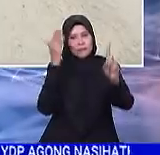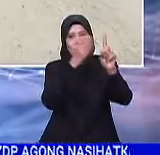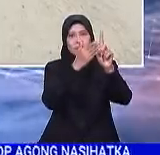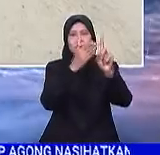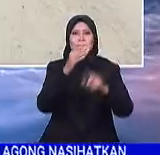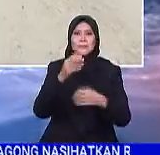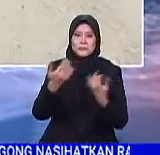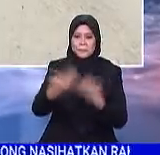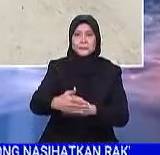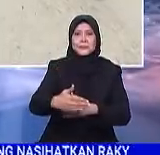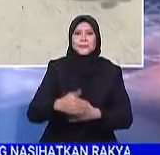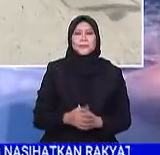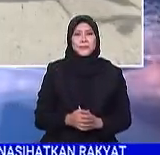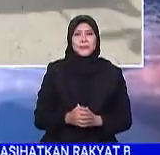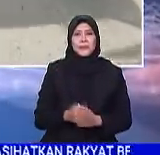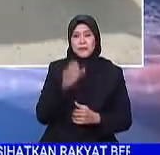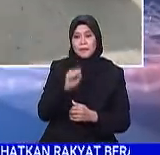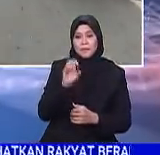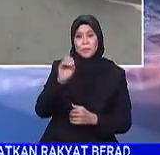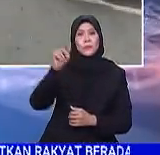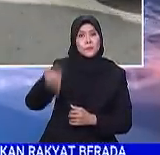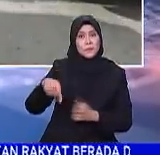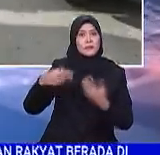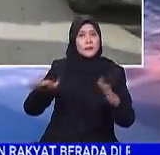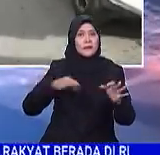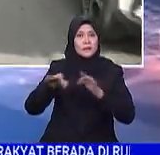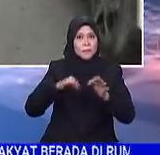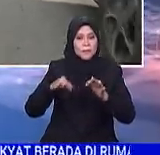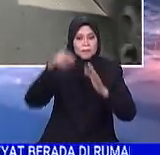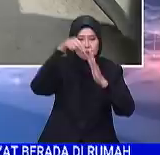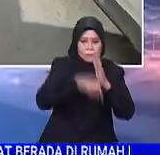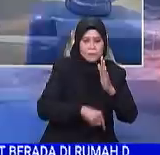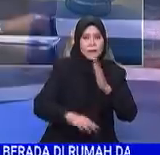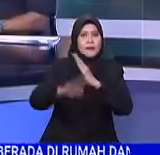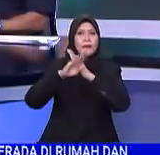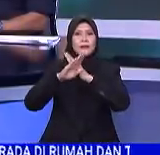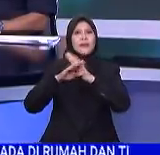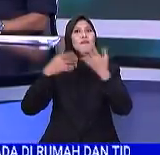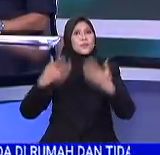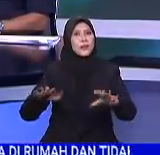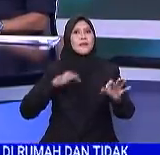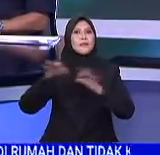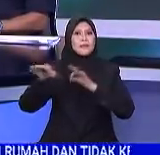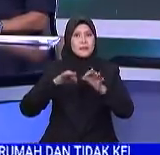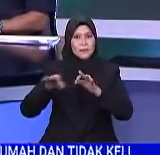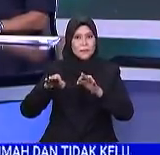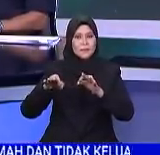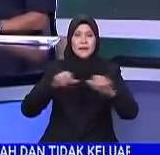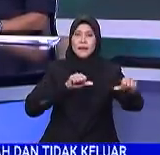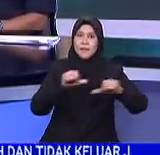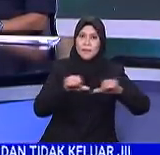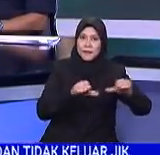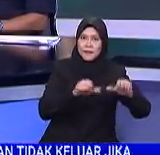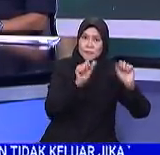ini. Jadi SOP sudah pun diperincikan, larangan juga sudah pun diperjelaskan, aktiviti